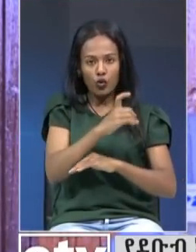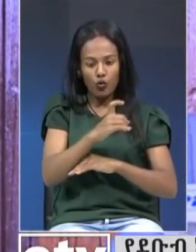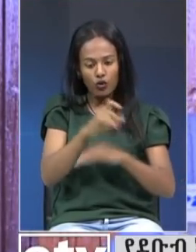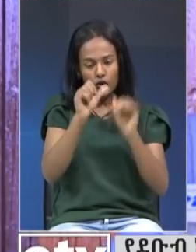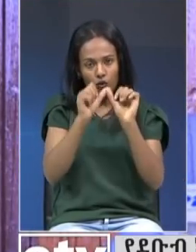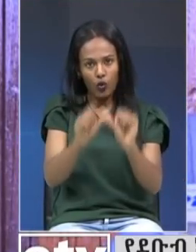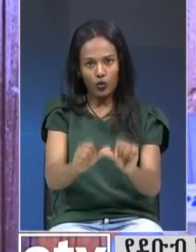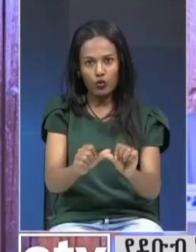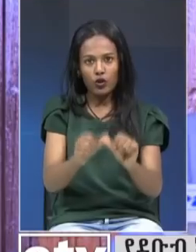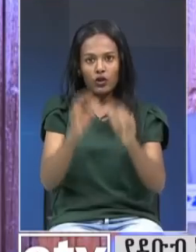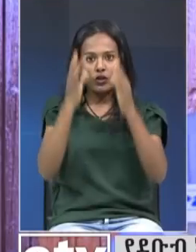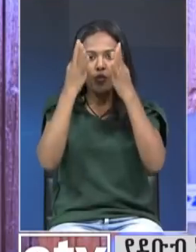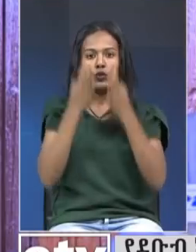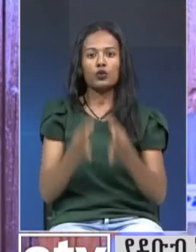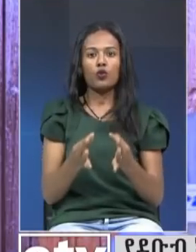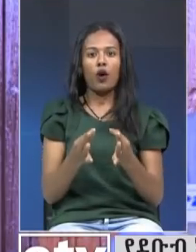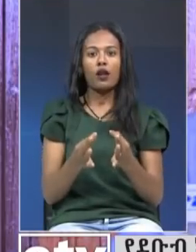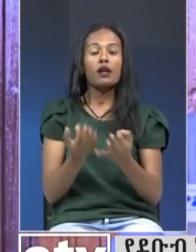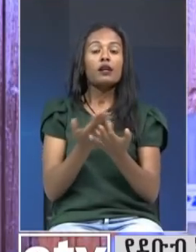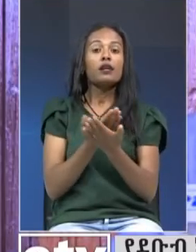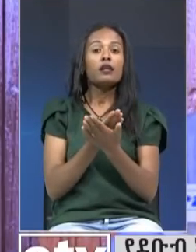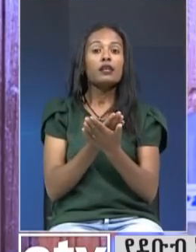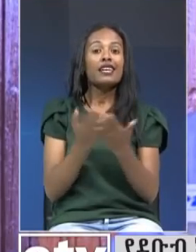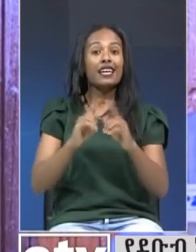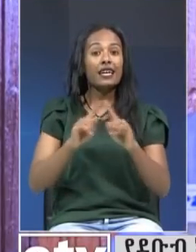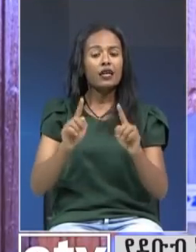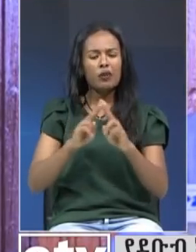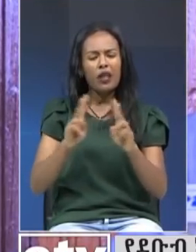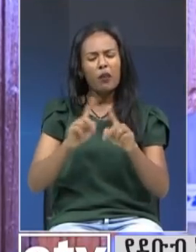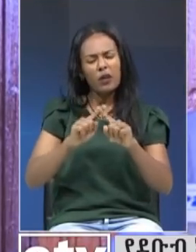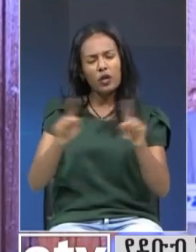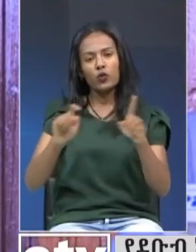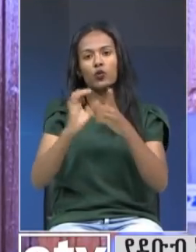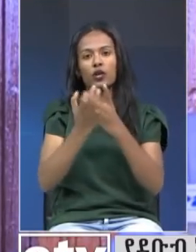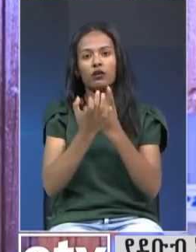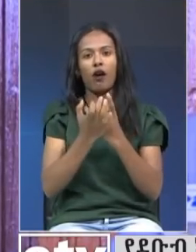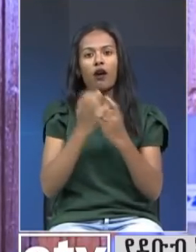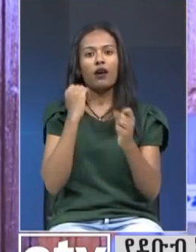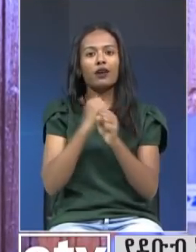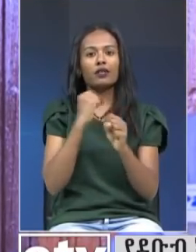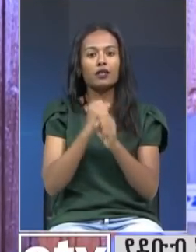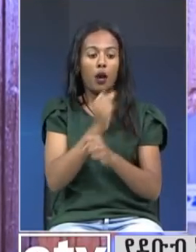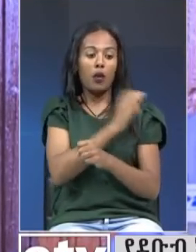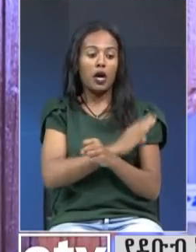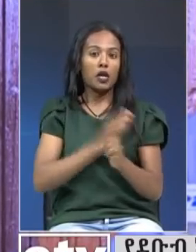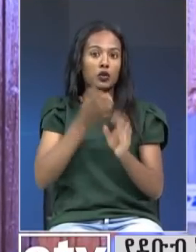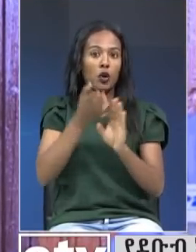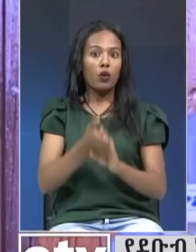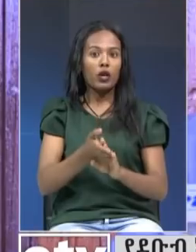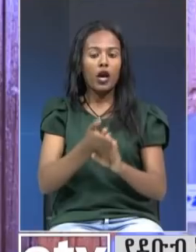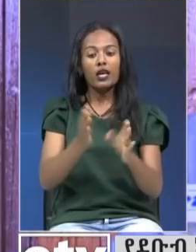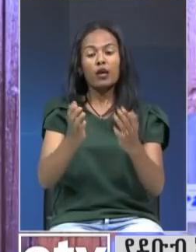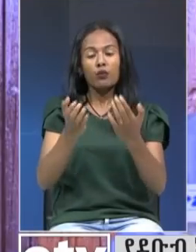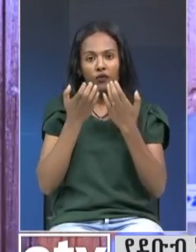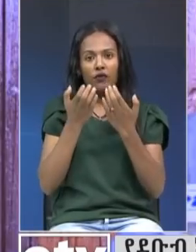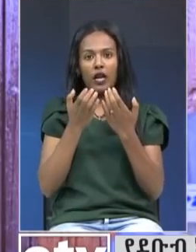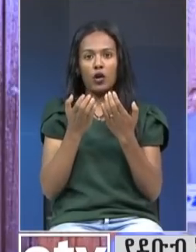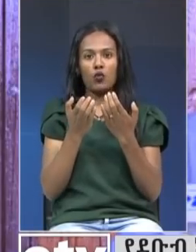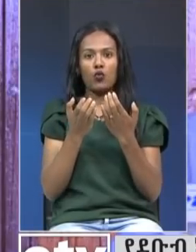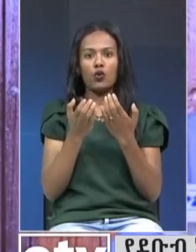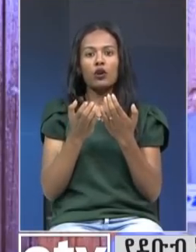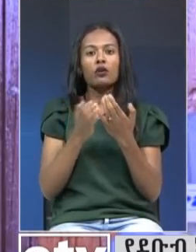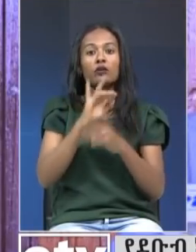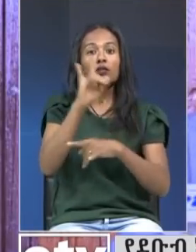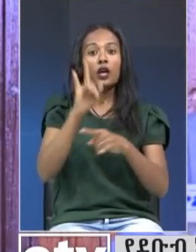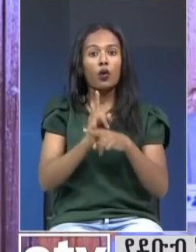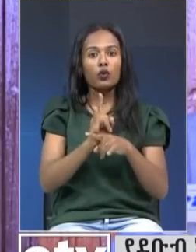እንዲቆዩ ተወስኗል። ነገር ግን በጣም በልዩ ሁኔታ ደግሞ ከስራ ባህሪያቸው አኳያ የሚፈለጉ